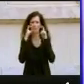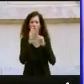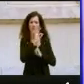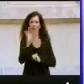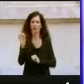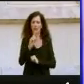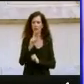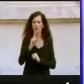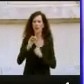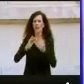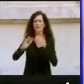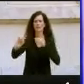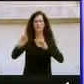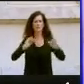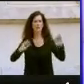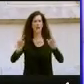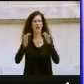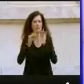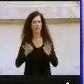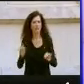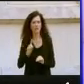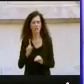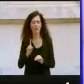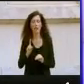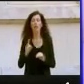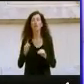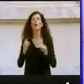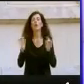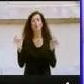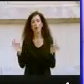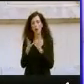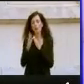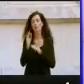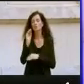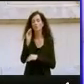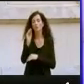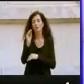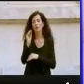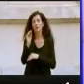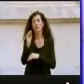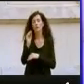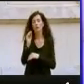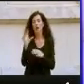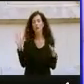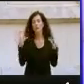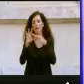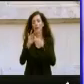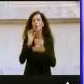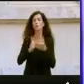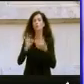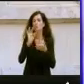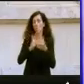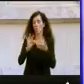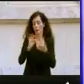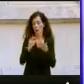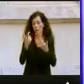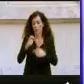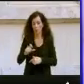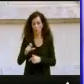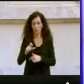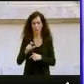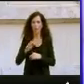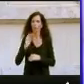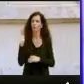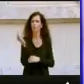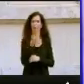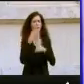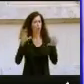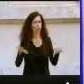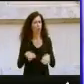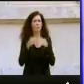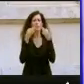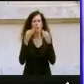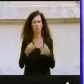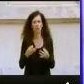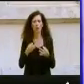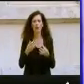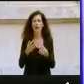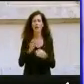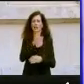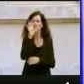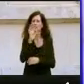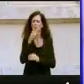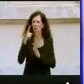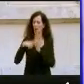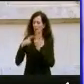fare una domanda sulla scuola perché è ripartito tutto tranne la scuola e forse i ragazzi sono quelli che hanno più pagato in questi mesi